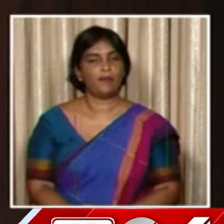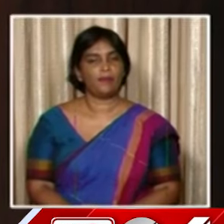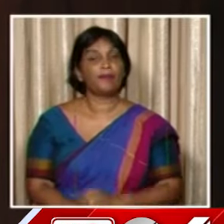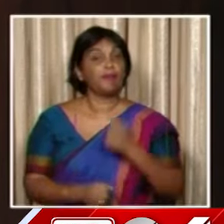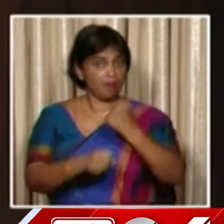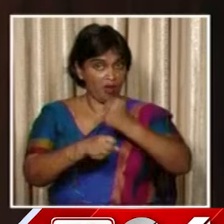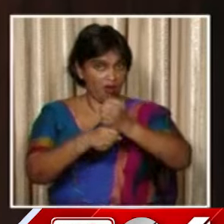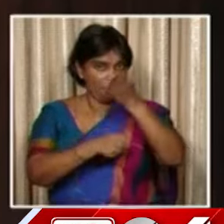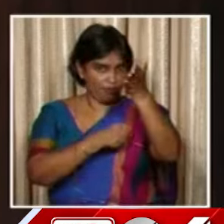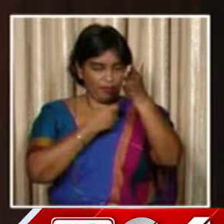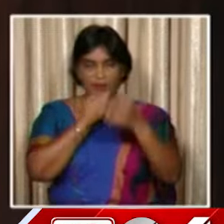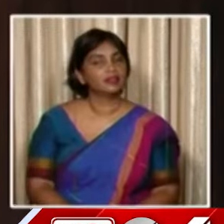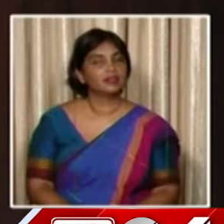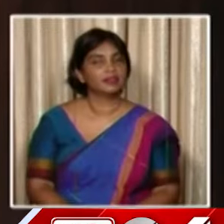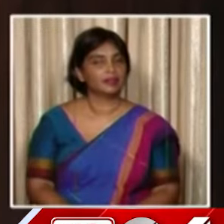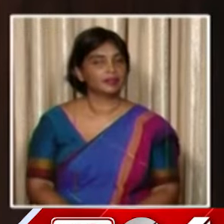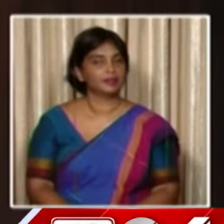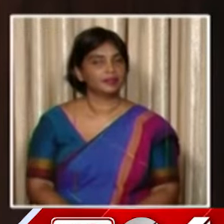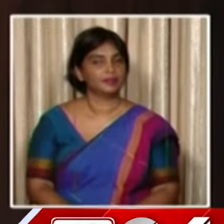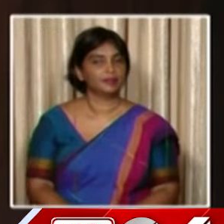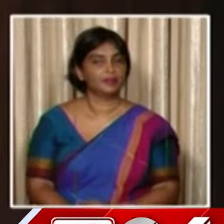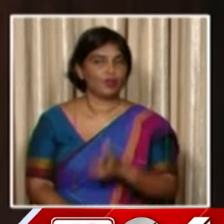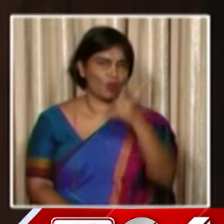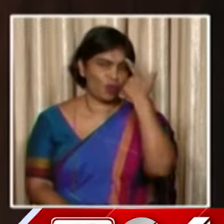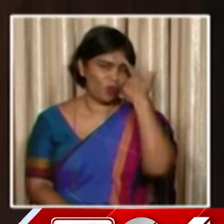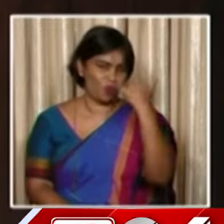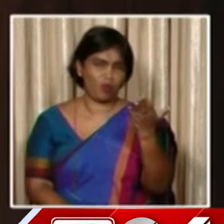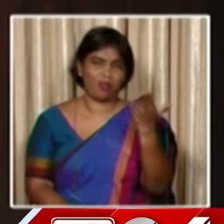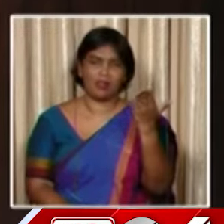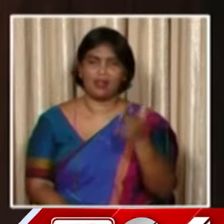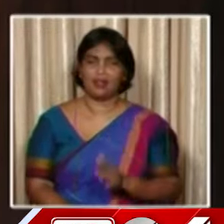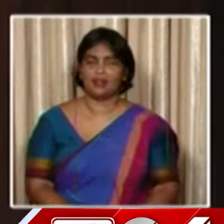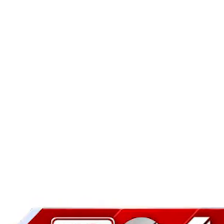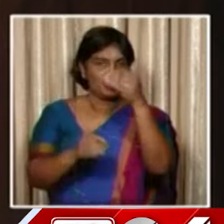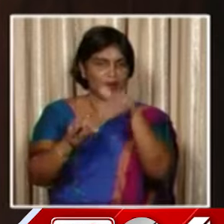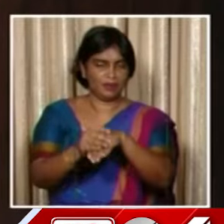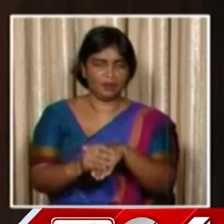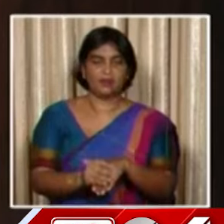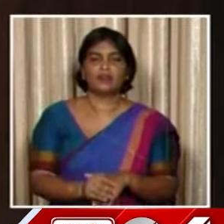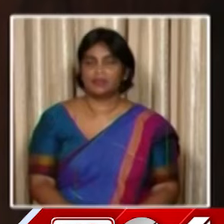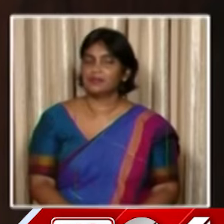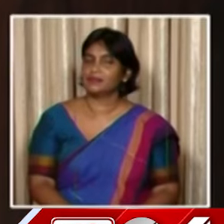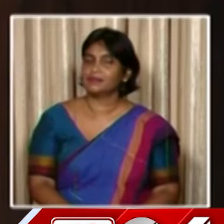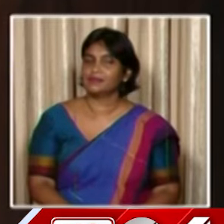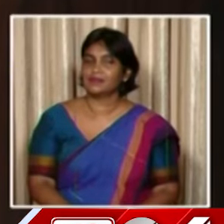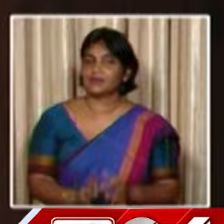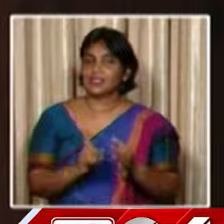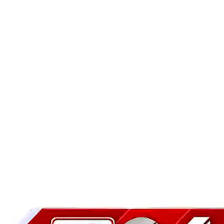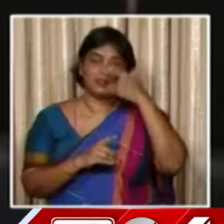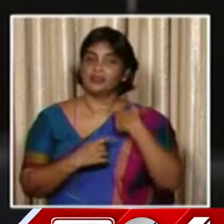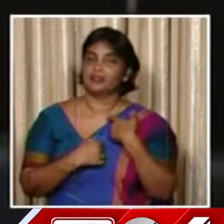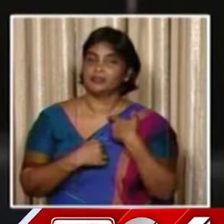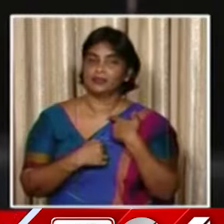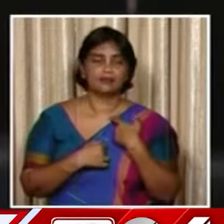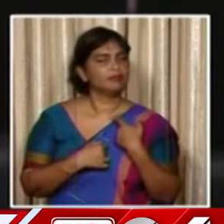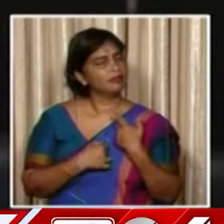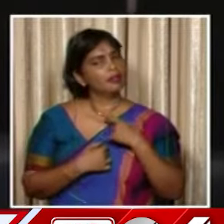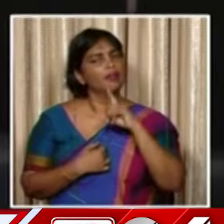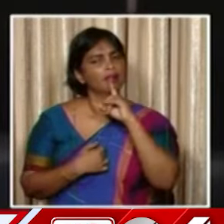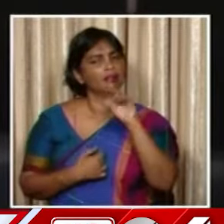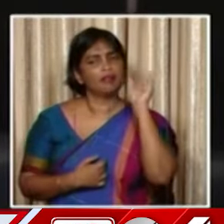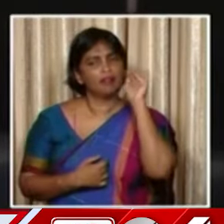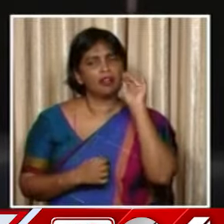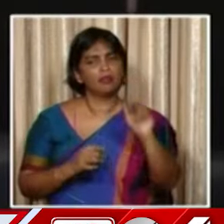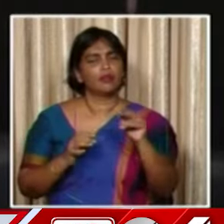ආණ්ඩුවේ ආණ්ඩුවේ නමයි ඔබතුමා දන්නවනේ පාර්ලිමේන්තුවේ නම අහනවා. මාතේ ඔබතුමාගේ ජනාධිපති අපේක්ෂක මම ඔබතුමායන් අහන්න